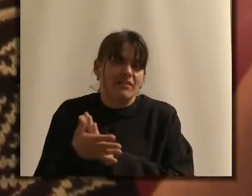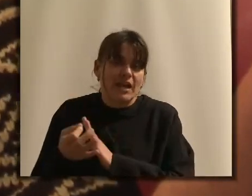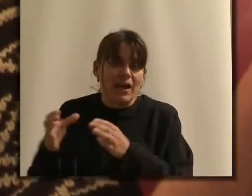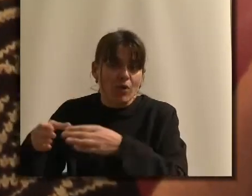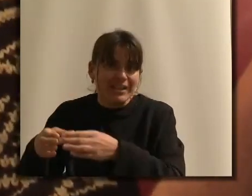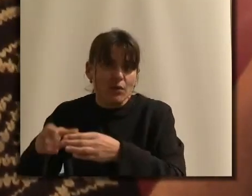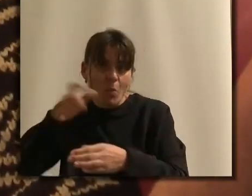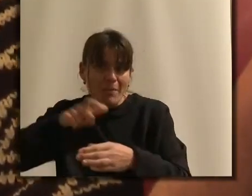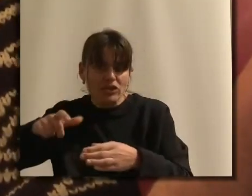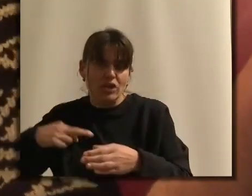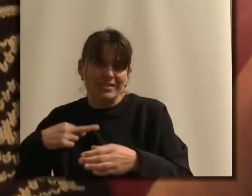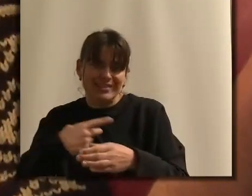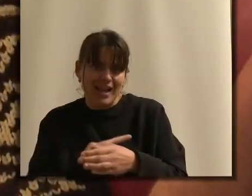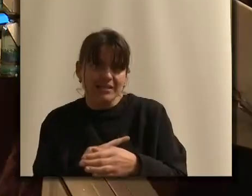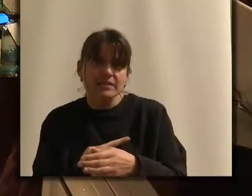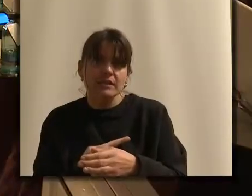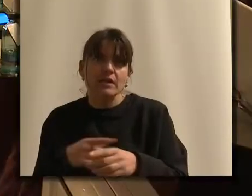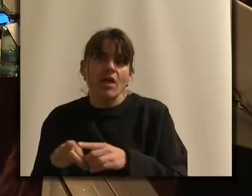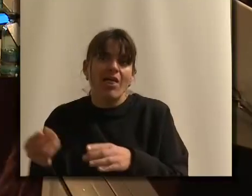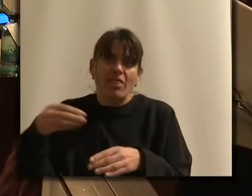persones trans